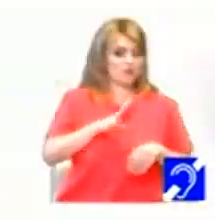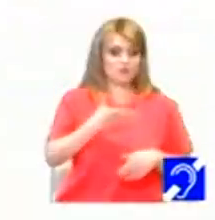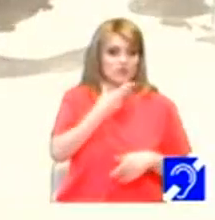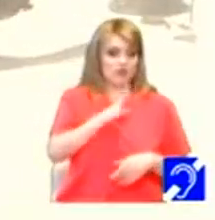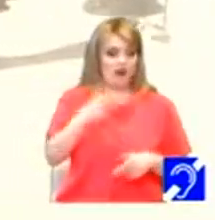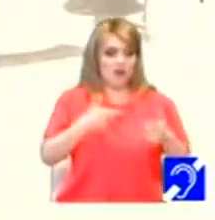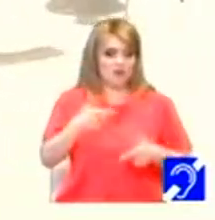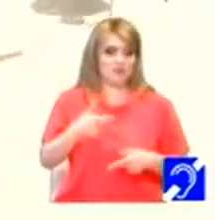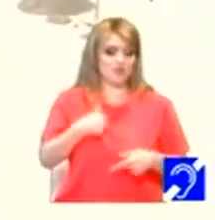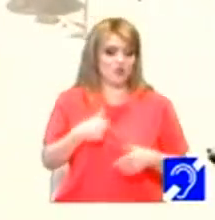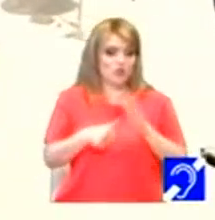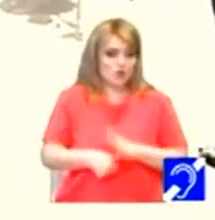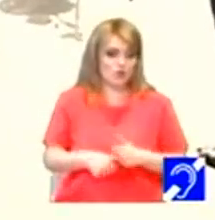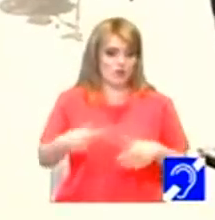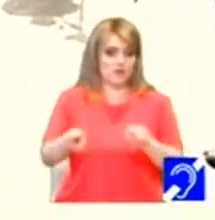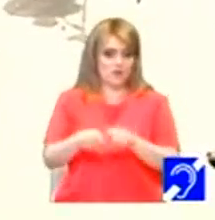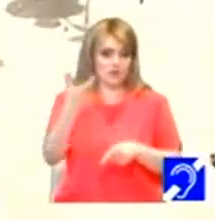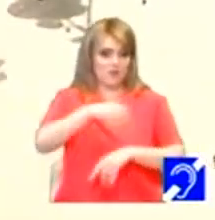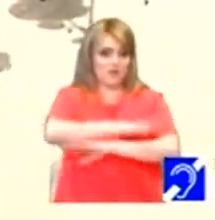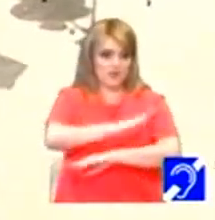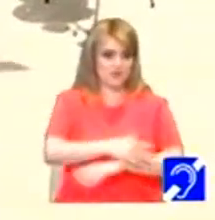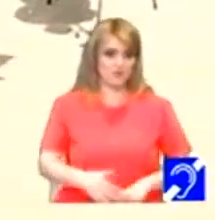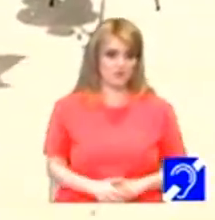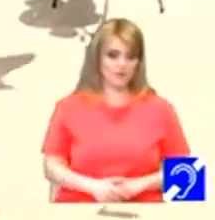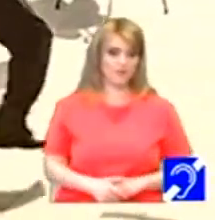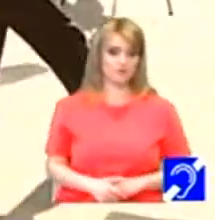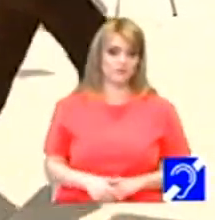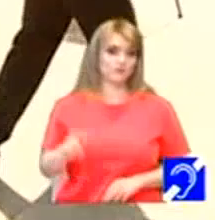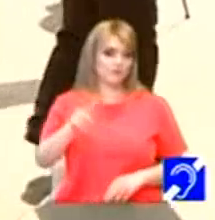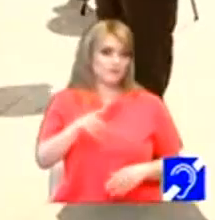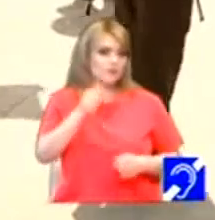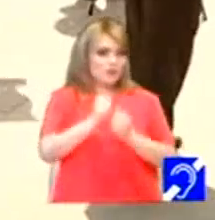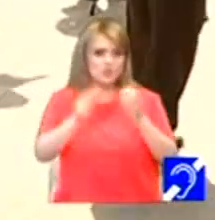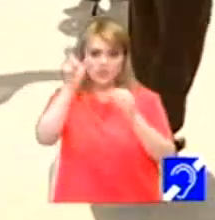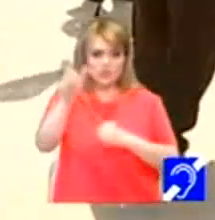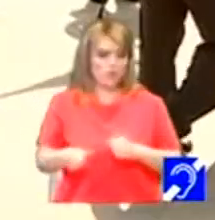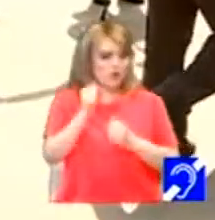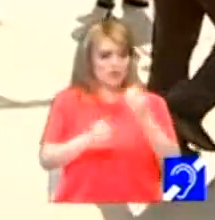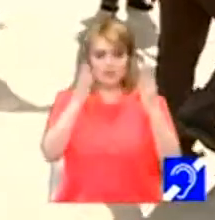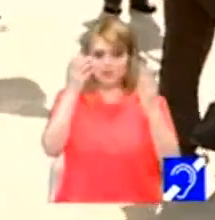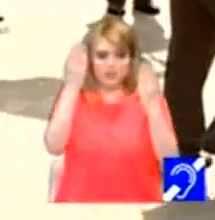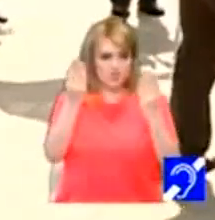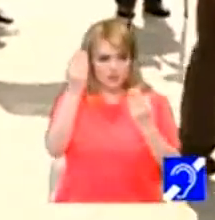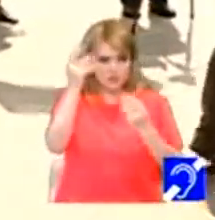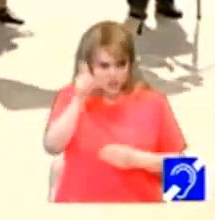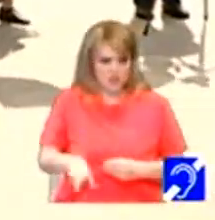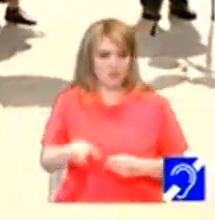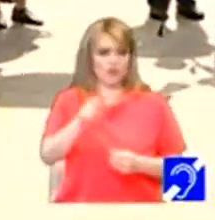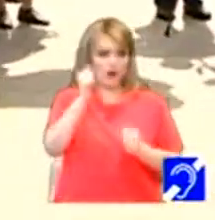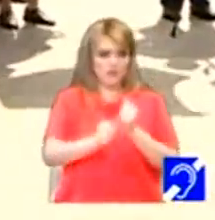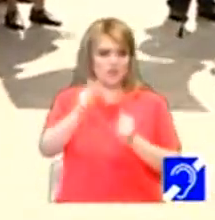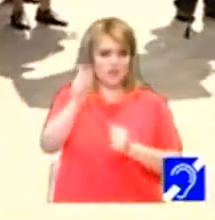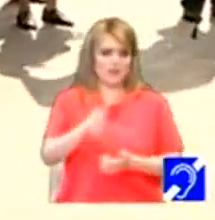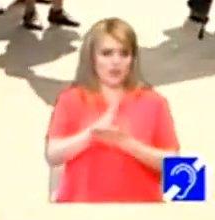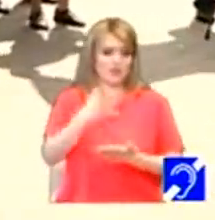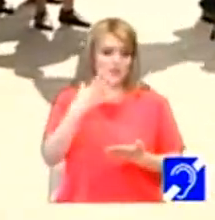că prevederile Constituției Republicii Moldova garantează fiecarei persoane dreptul de a-și exprima opinia și de a participa liber la mitinguri, demonstrații, procesiuni